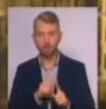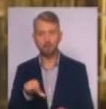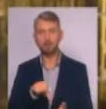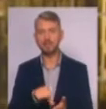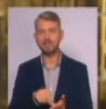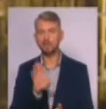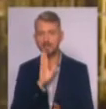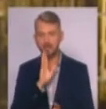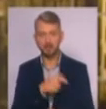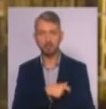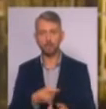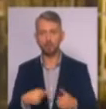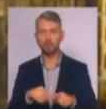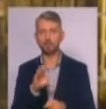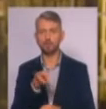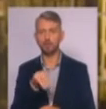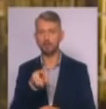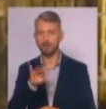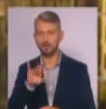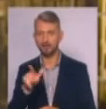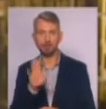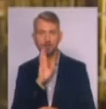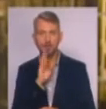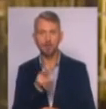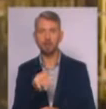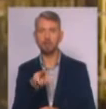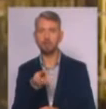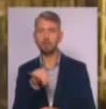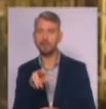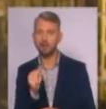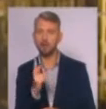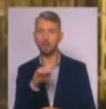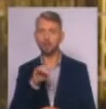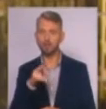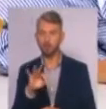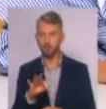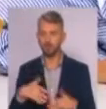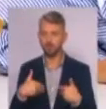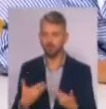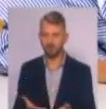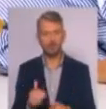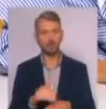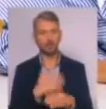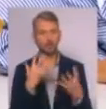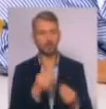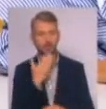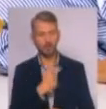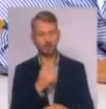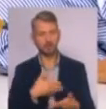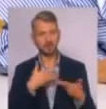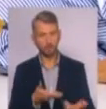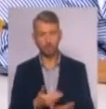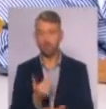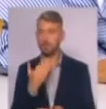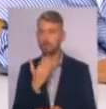представниця депутатської фракції «Солідарність» пані Людмила Костенко. Пані Людмила, рада вітати, добрий день. Добрий день, дякую за запрошення. Вам дякую за